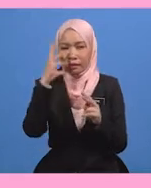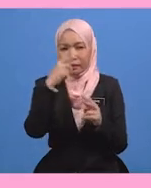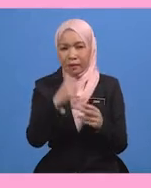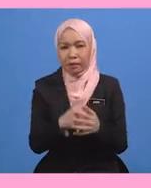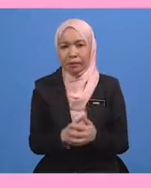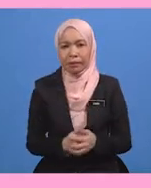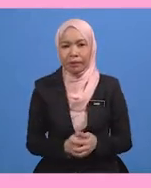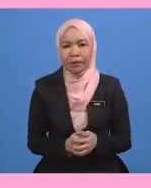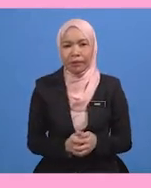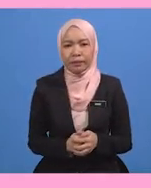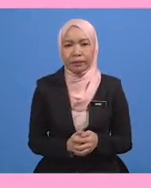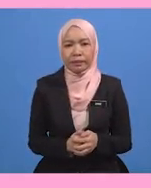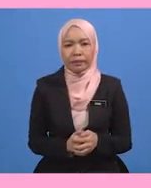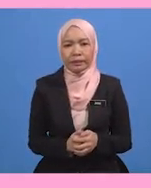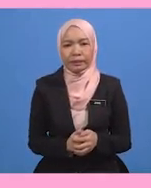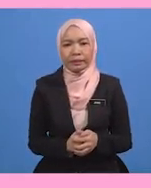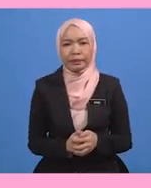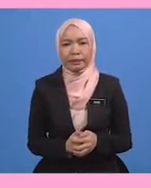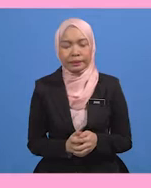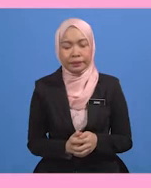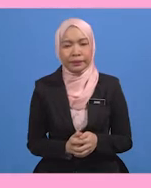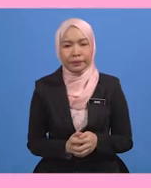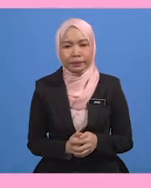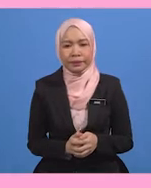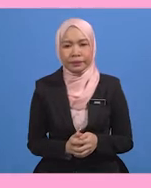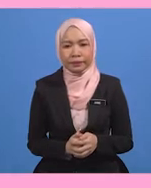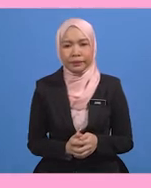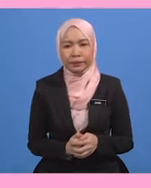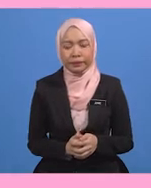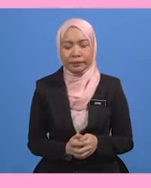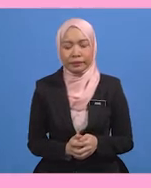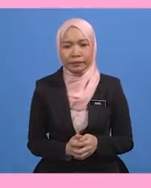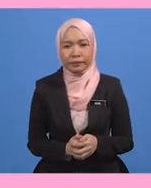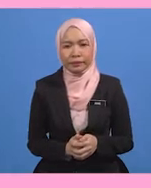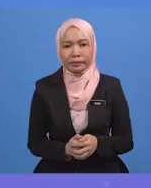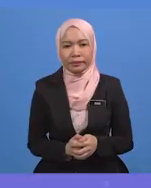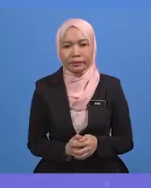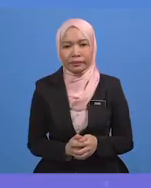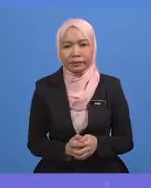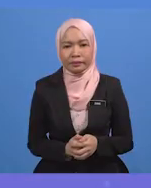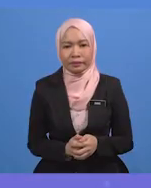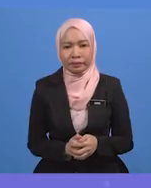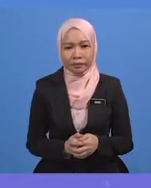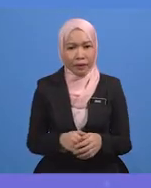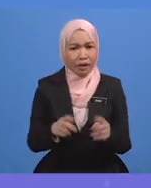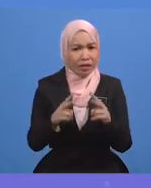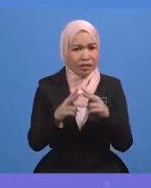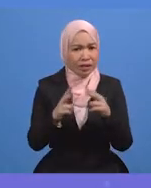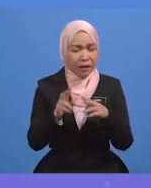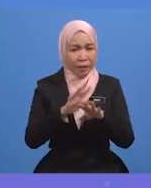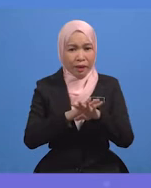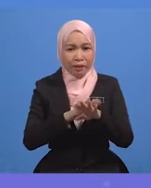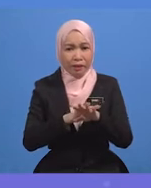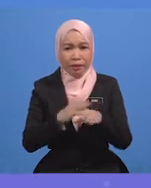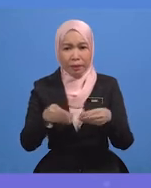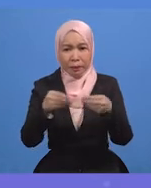akan merasai kelazatan dan kehebatan penulisan Hamka. Sumbangan Hamka yang sangat